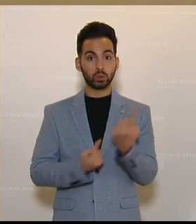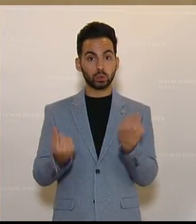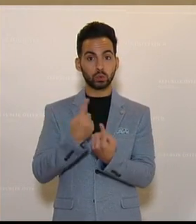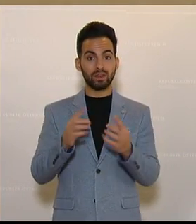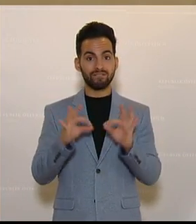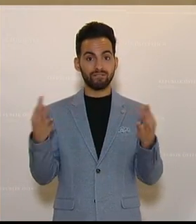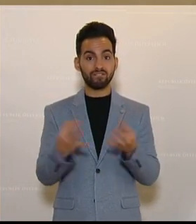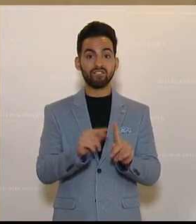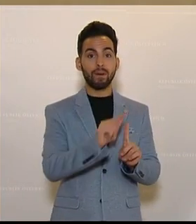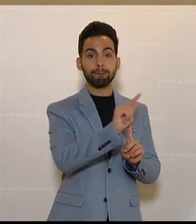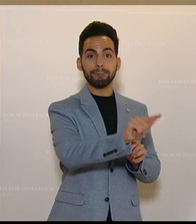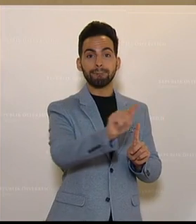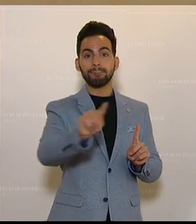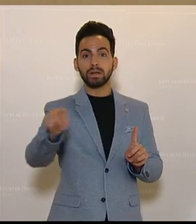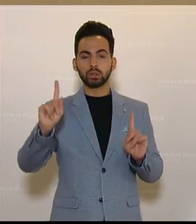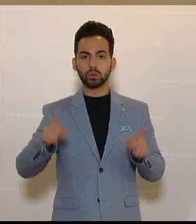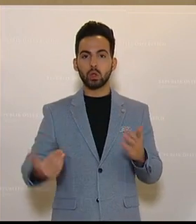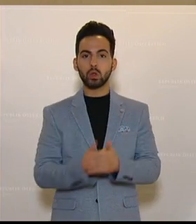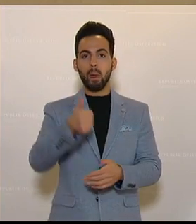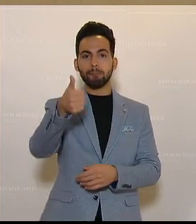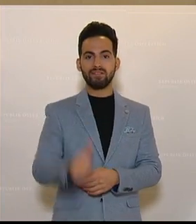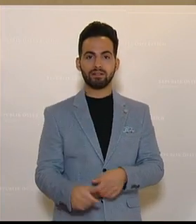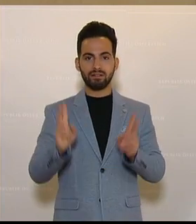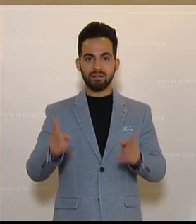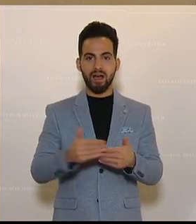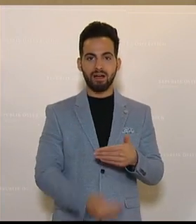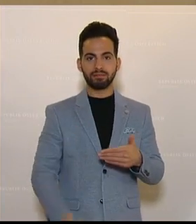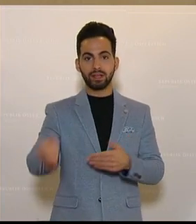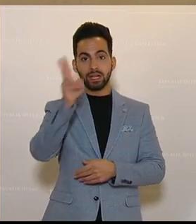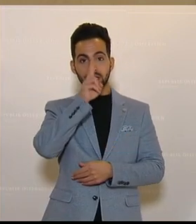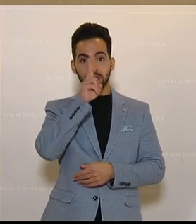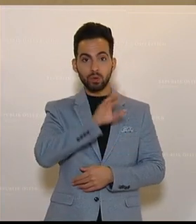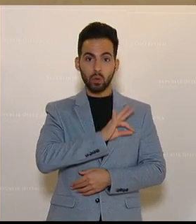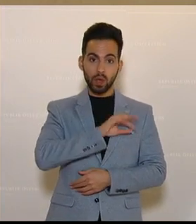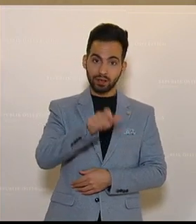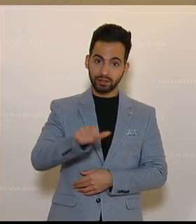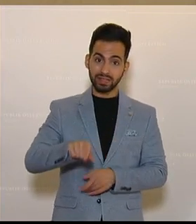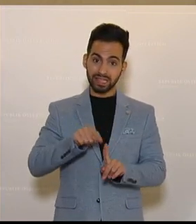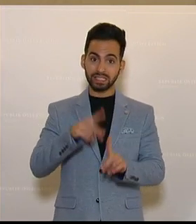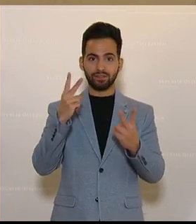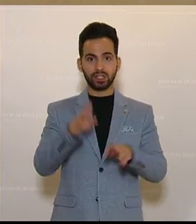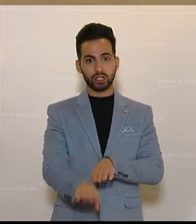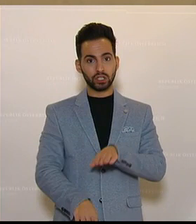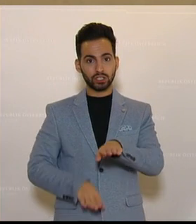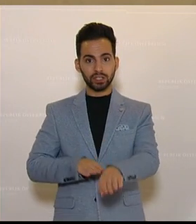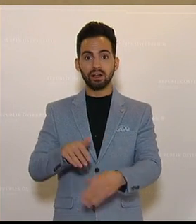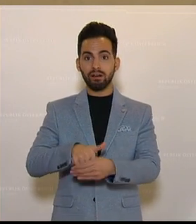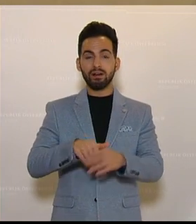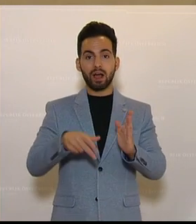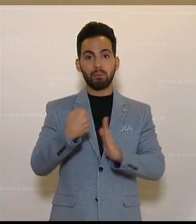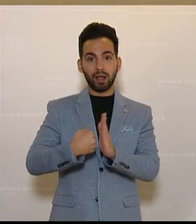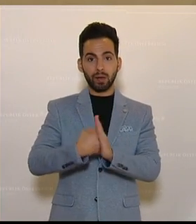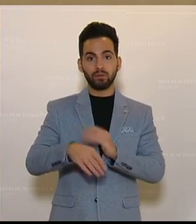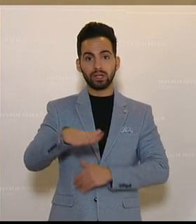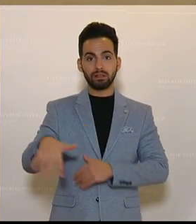der Familien so neu bewertet werden können. Und liebe Kolleginnen und Kollegen, das ist ein wichtiger Schritt bei der Bekämpfung